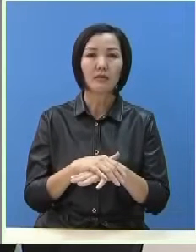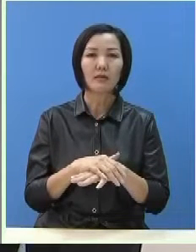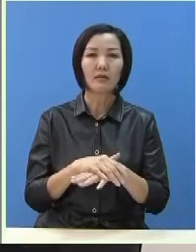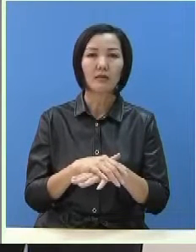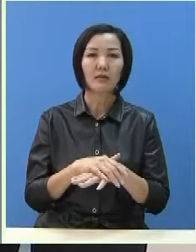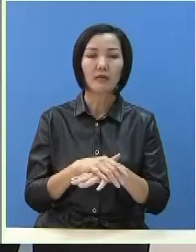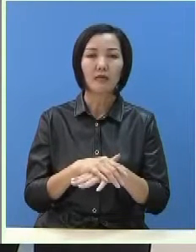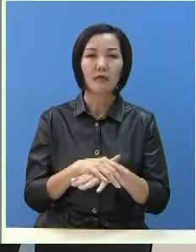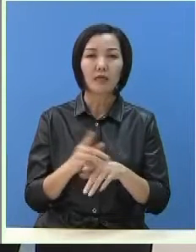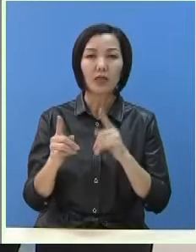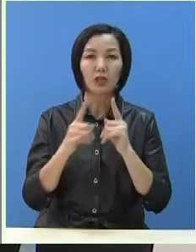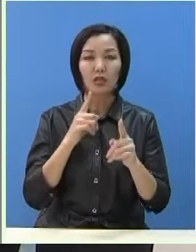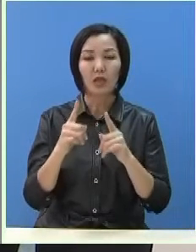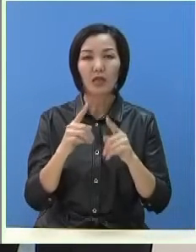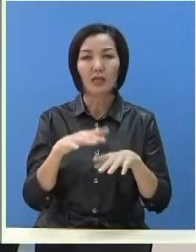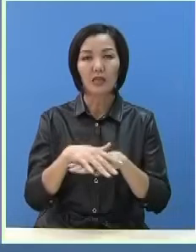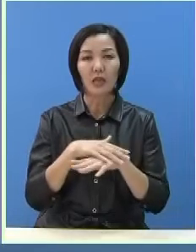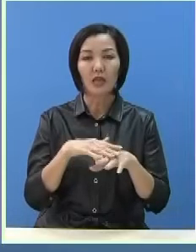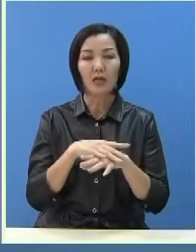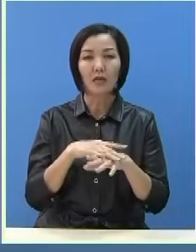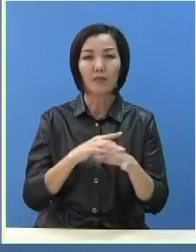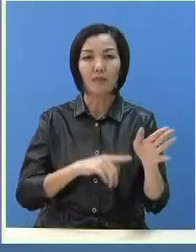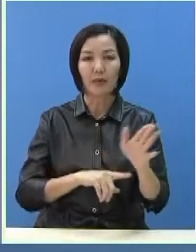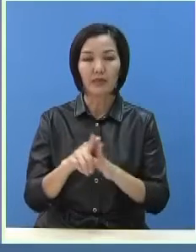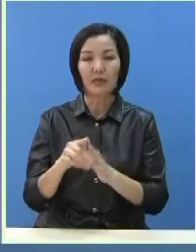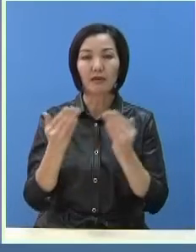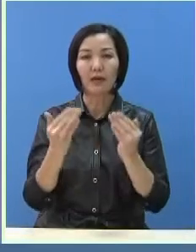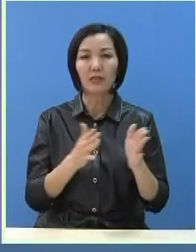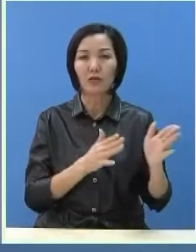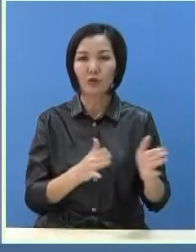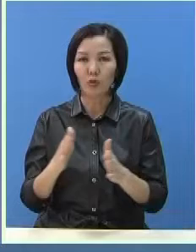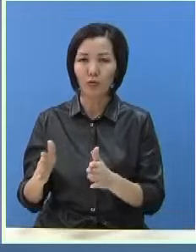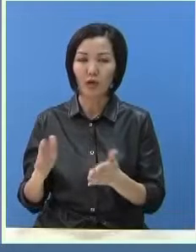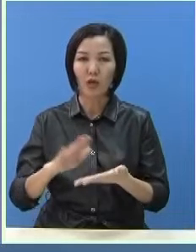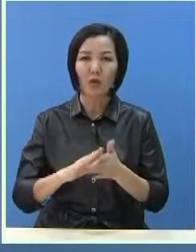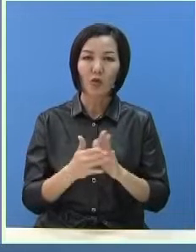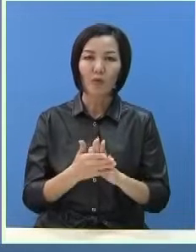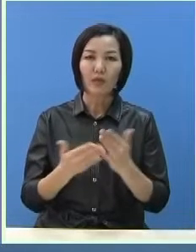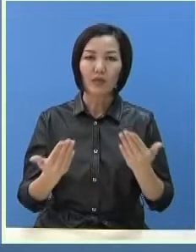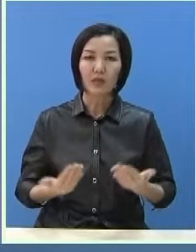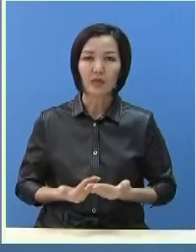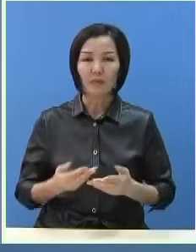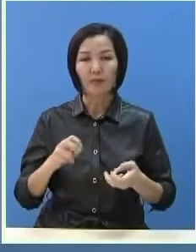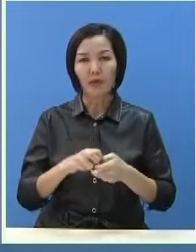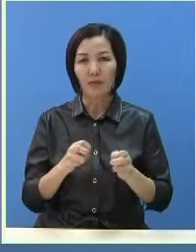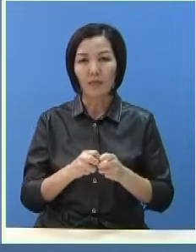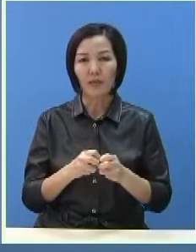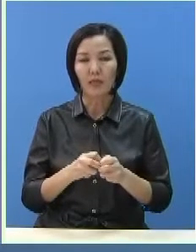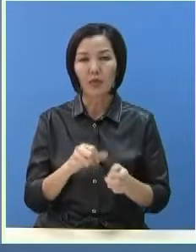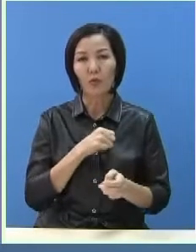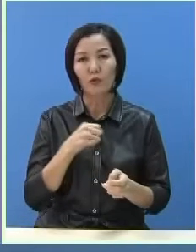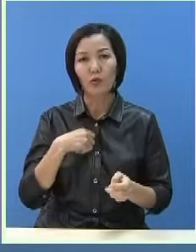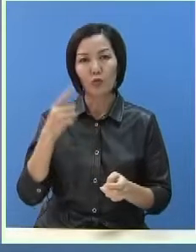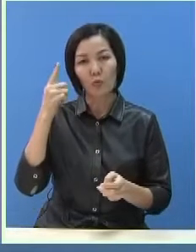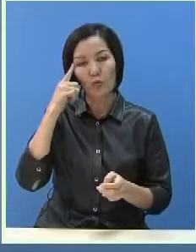бейбіт халық шеруге шықты. Жүйеге, қазіргі әлеуметтік жағдайға, басқа-басқа мәселеге өздерінің наразылықтарын